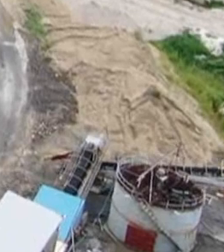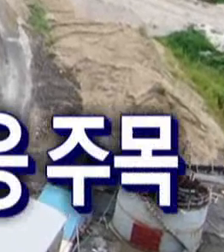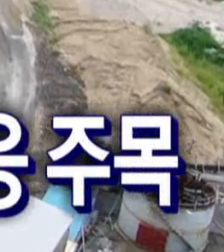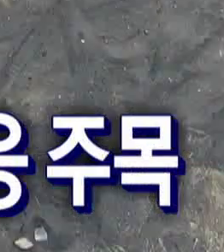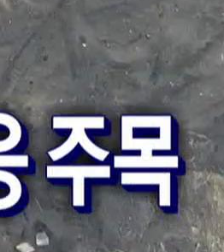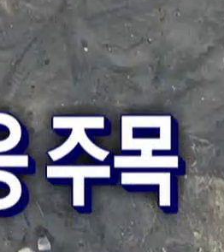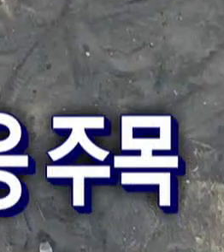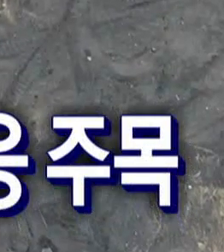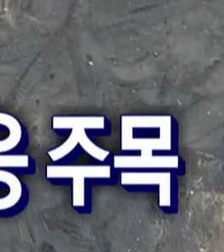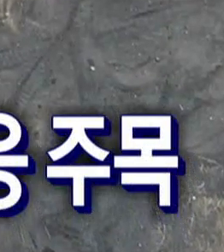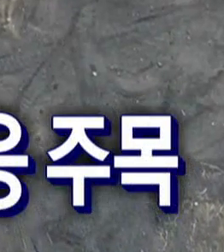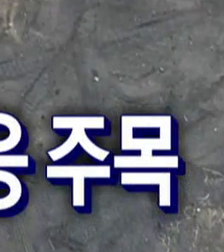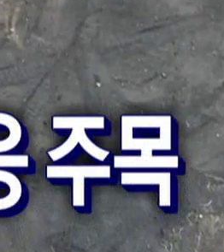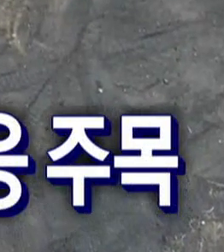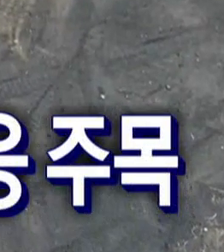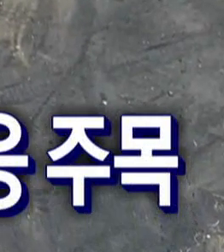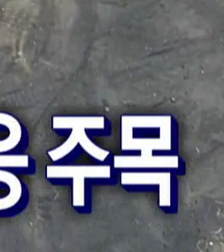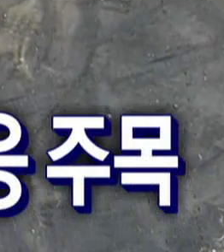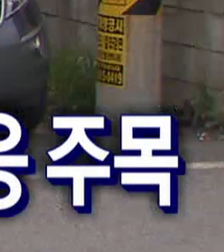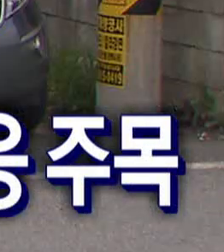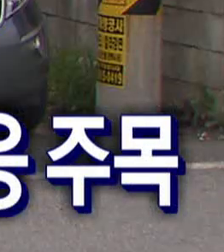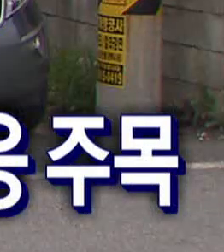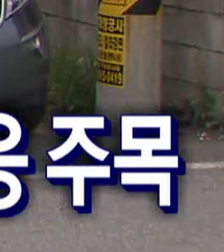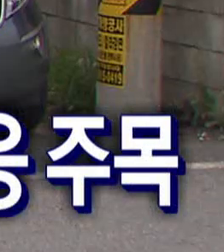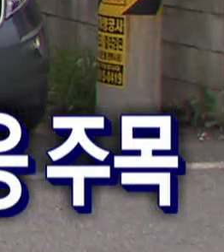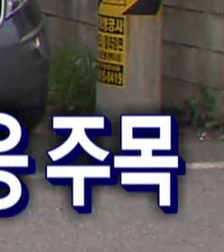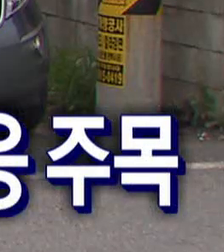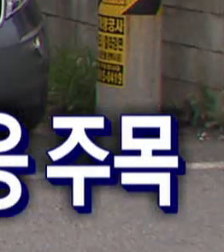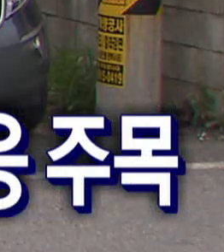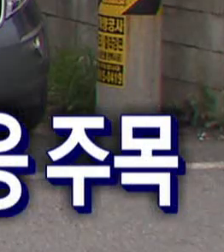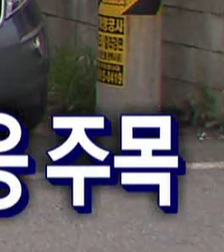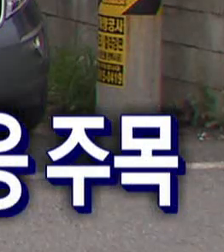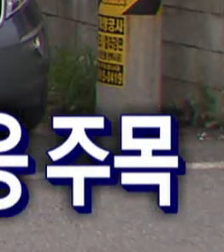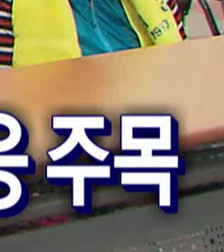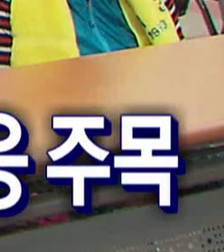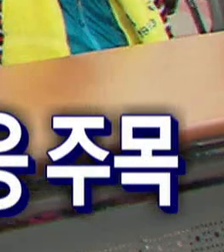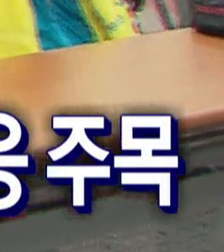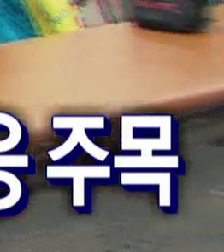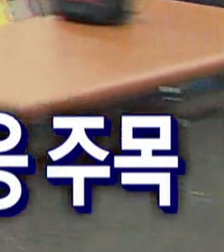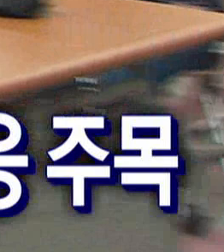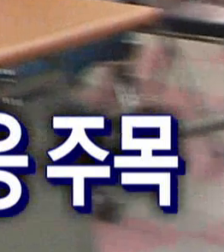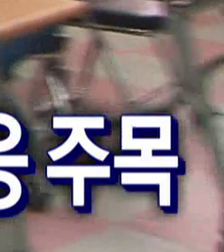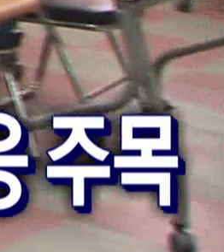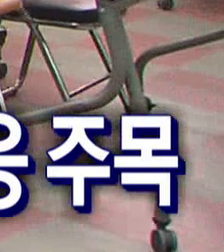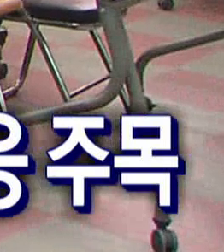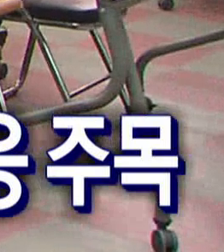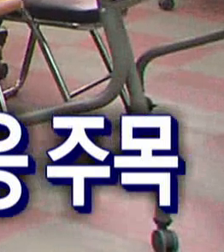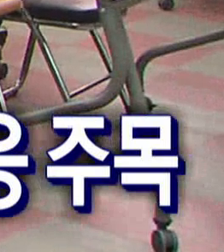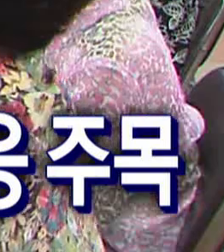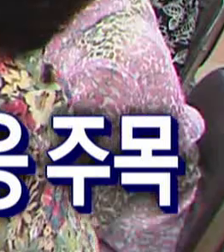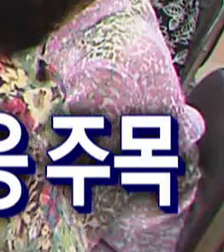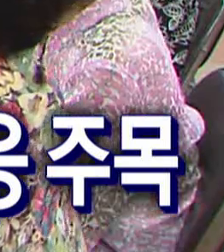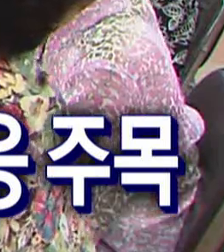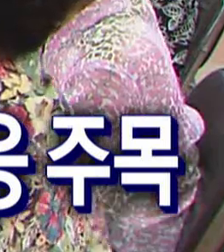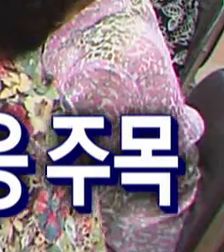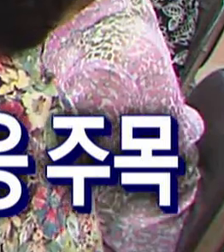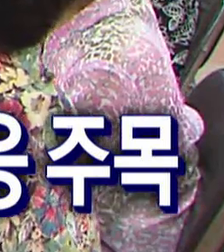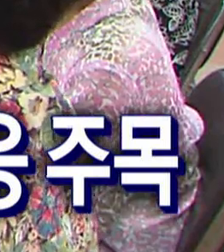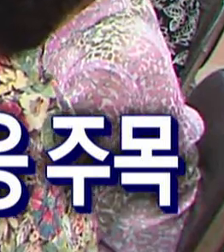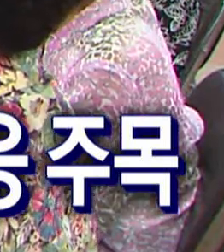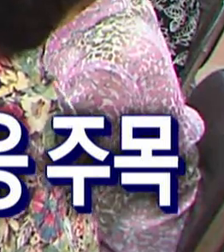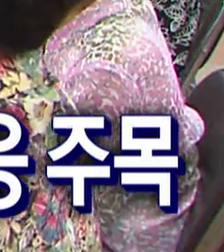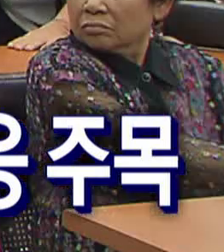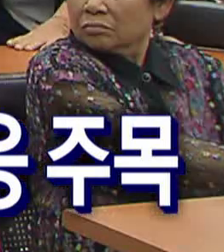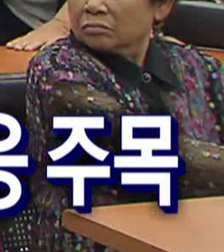민간 의료 폐기물 소각시설 설치 사업이 지역에서도 잇따라 추진되면서 파장을 낳고 있습니다. 사업 추진에 적극적인